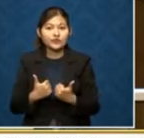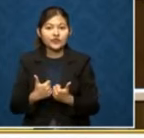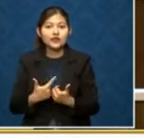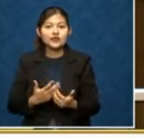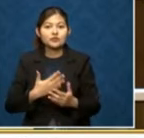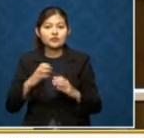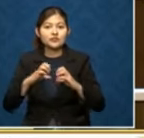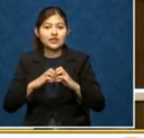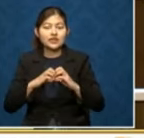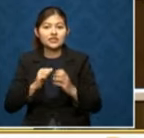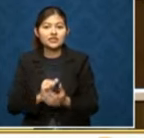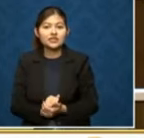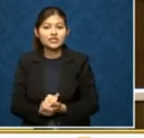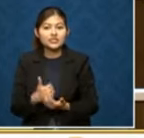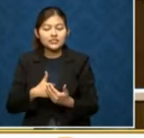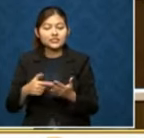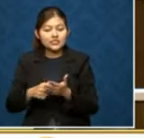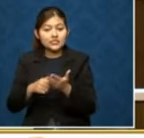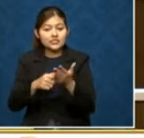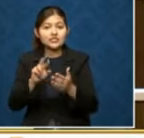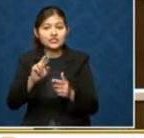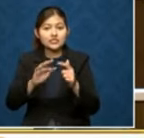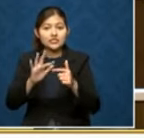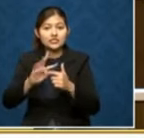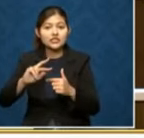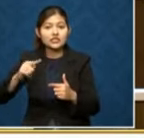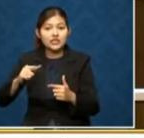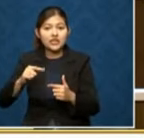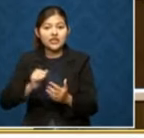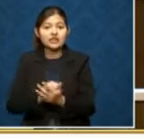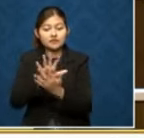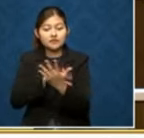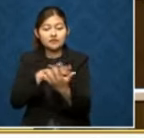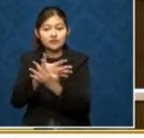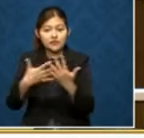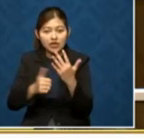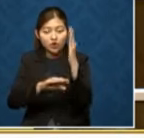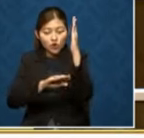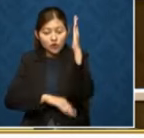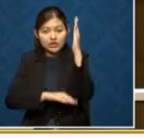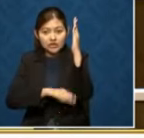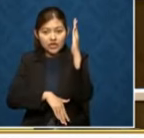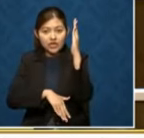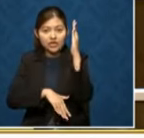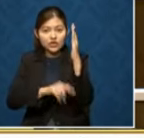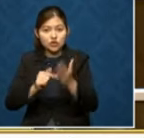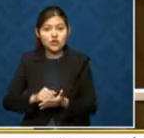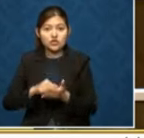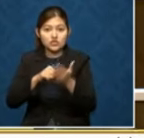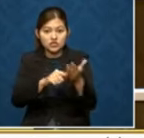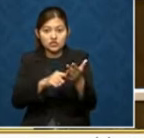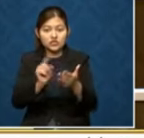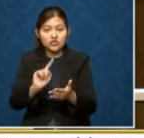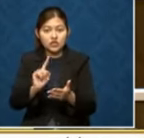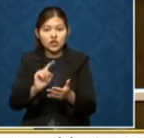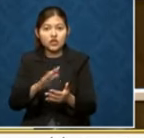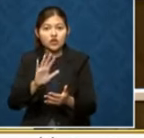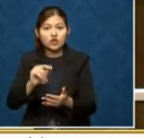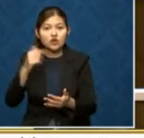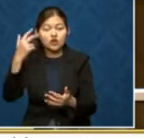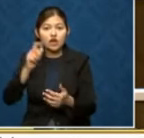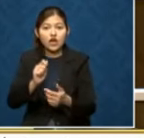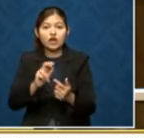ไทยเราก็ได้มีการเสนอร่างระเบียบเศรษฐกิจพิเศษภาคใต้โดยการนำของท่านอนุทินชาญวี